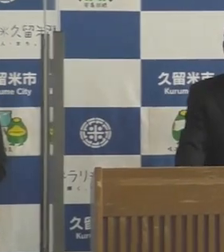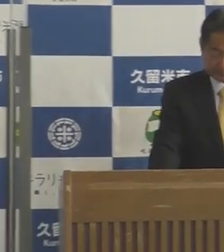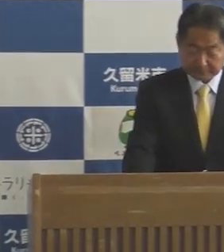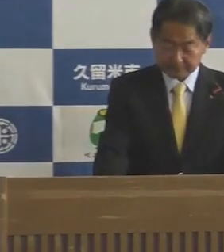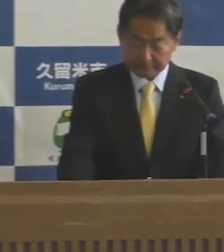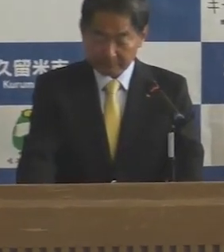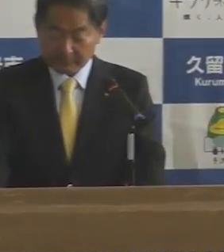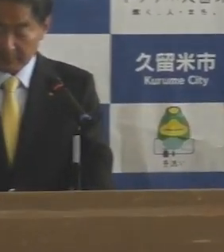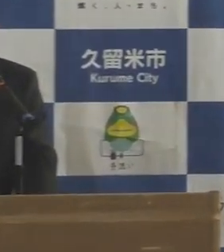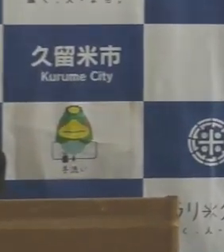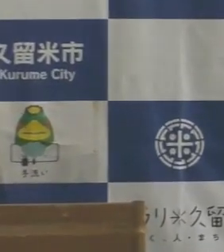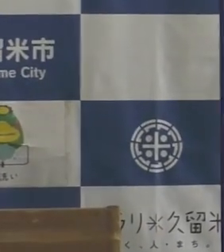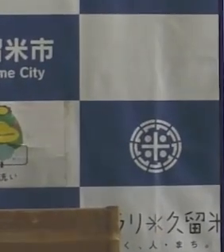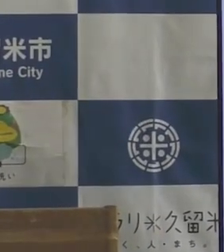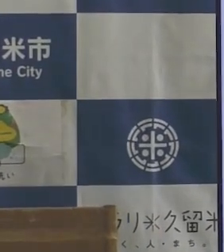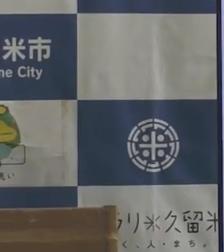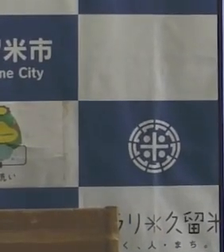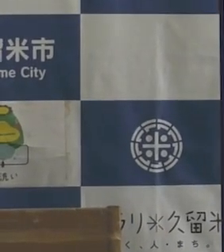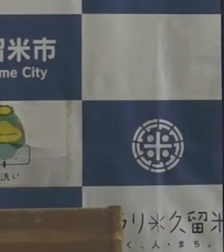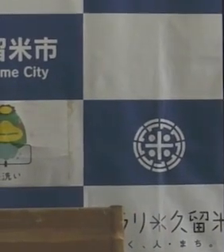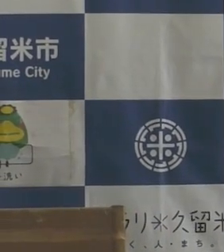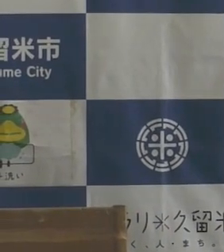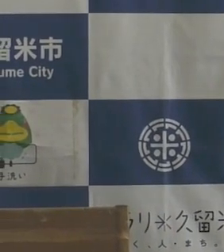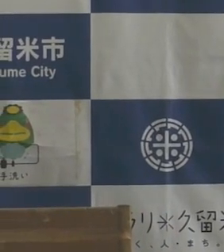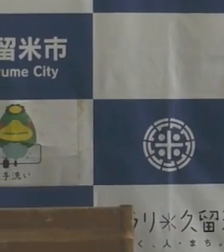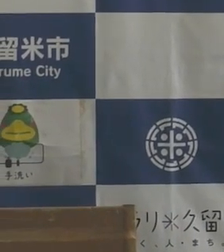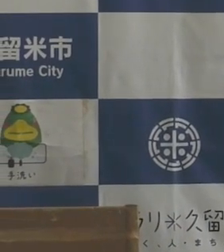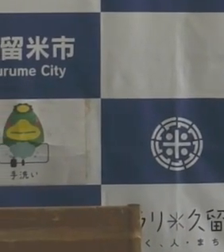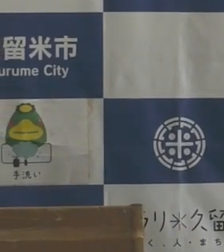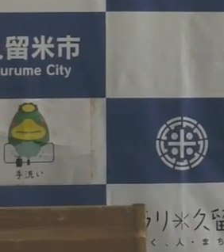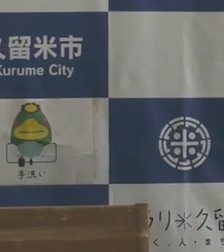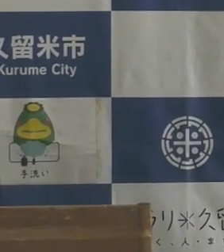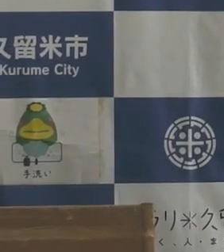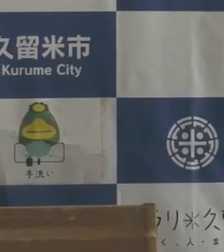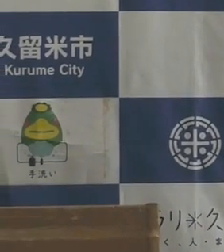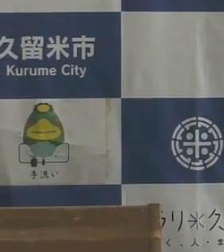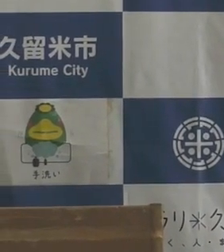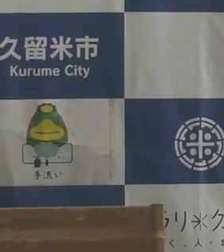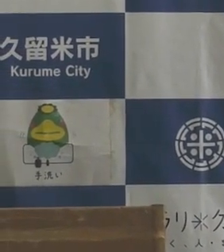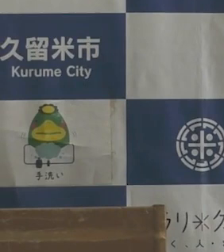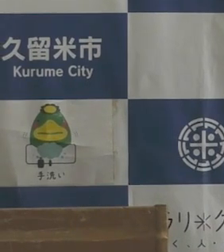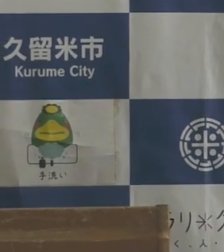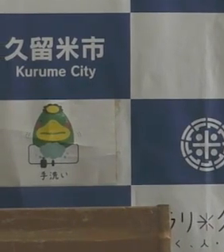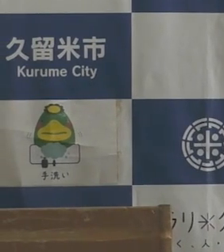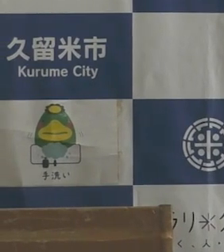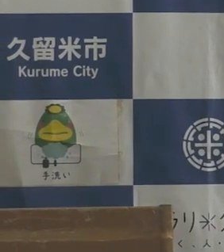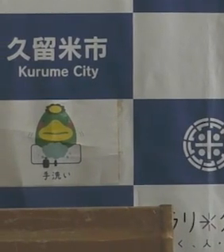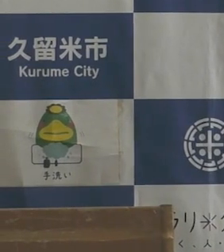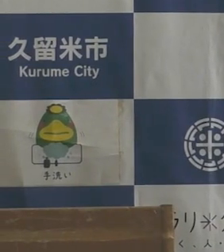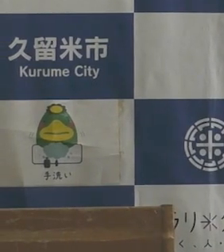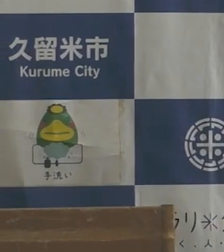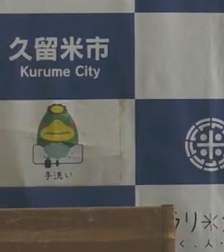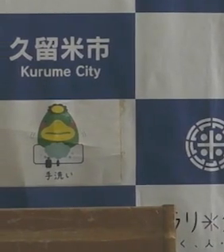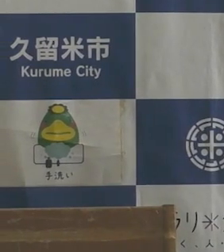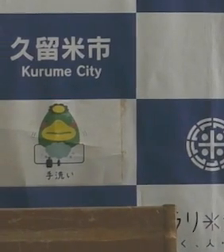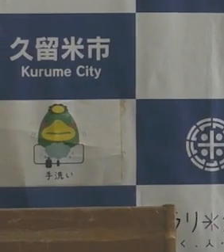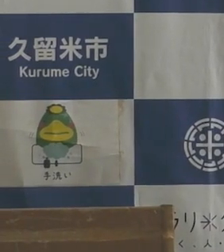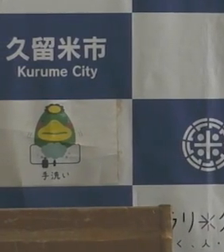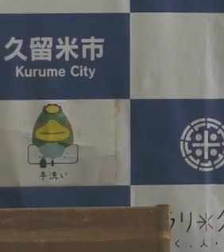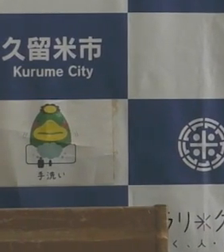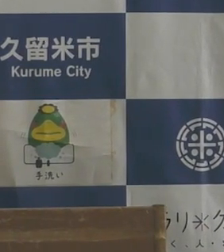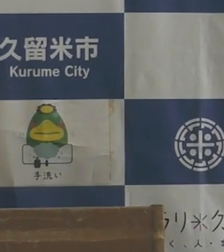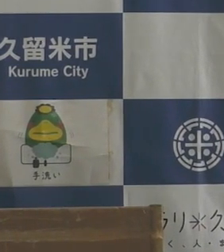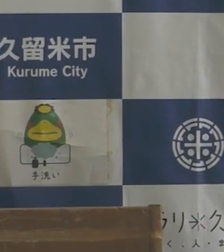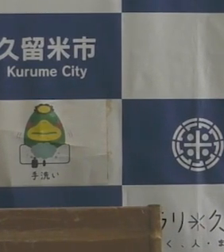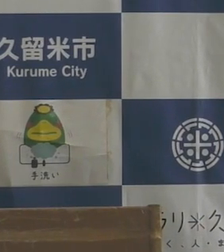ールです。日時は6月1日から6月10日の10日間までの、これは平